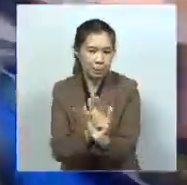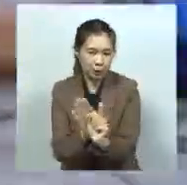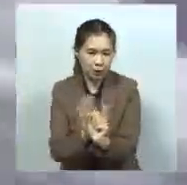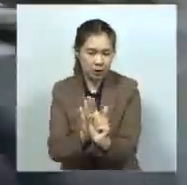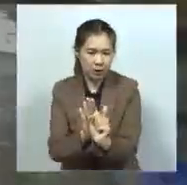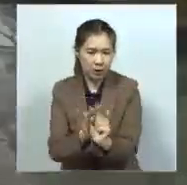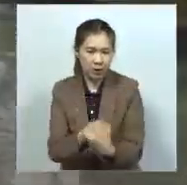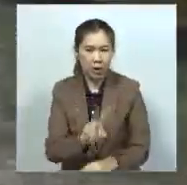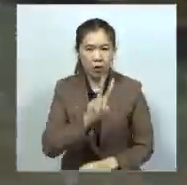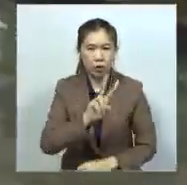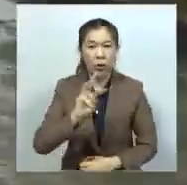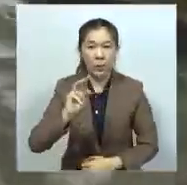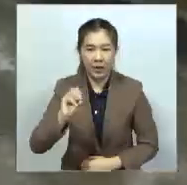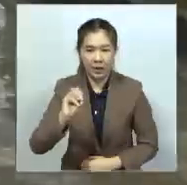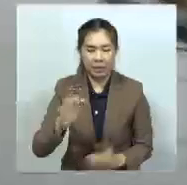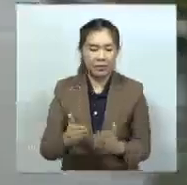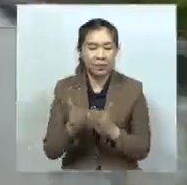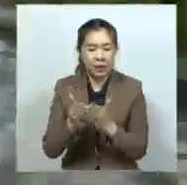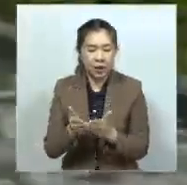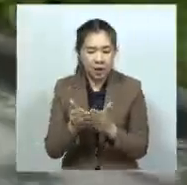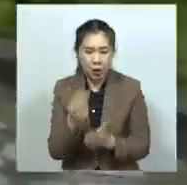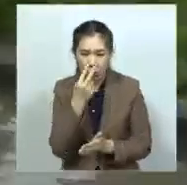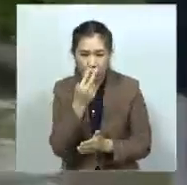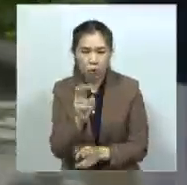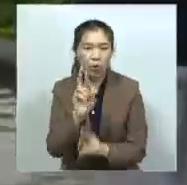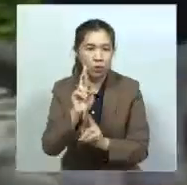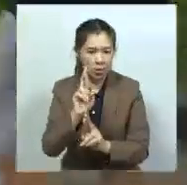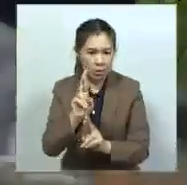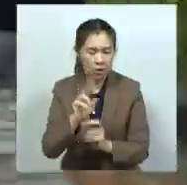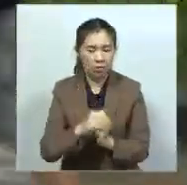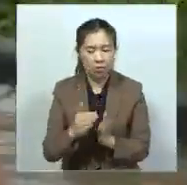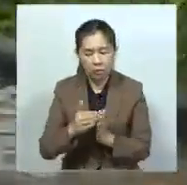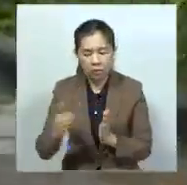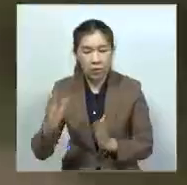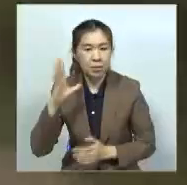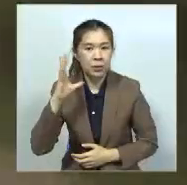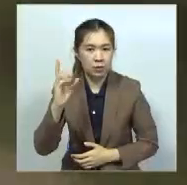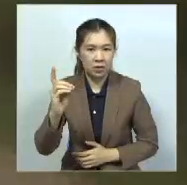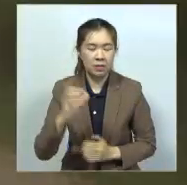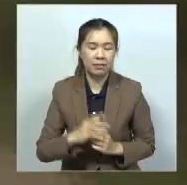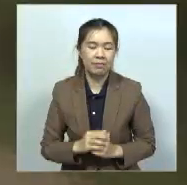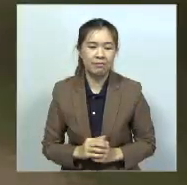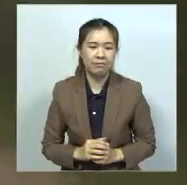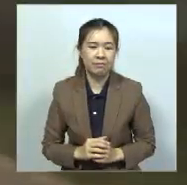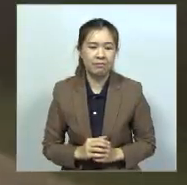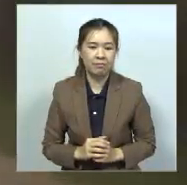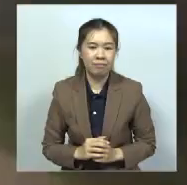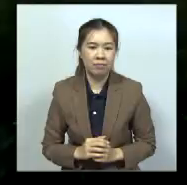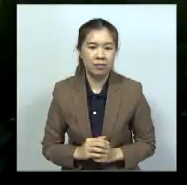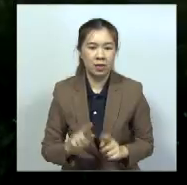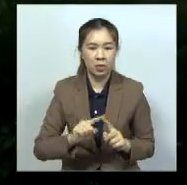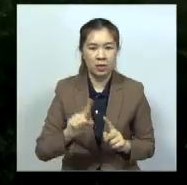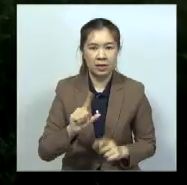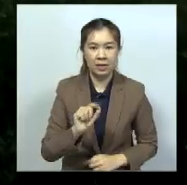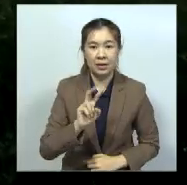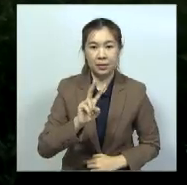อ่าวไทยมีคลื่นสูงประมาณ2เมตรชาวเรือควรเดินเรือด้วยความระมัดระวังไปจนถึงวันพรุ่งนี้ค่ะขณะเดียวกันนะคะช่วงวัน